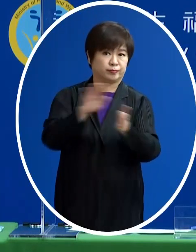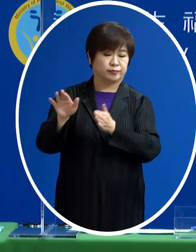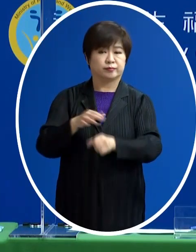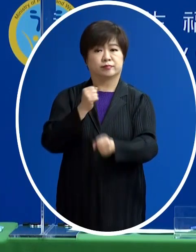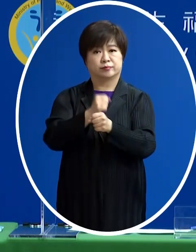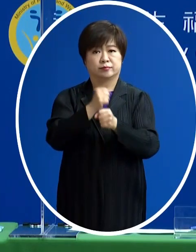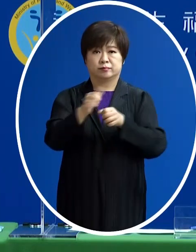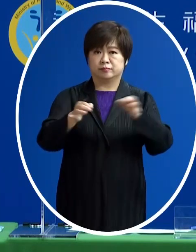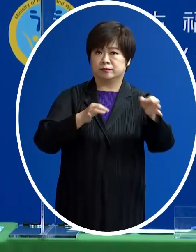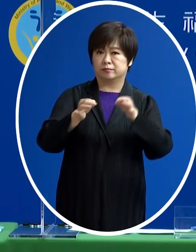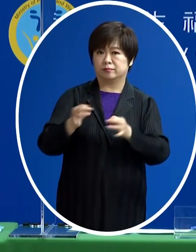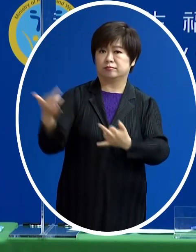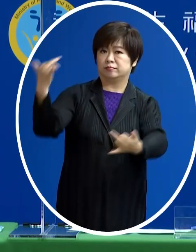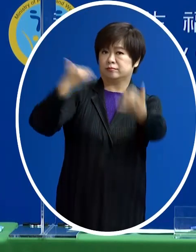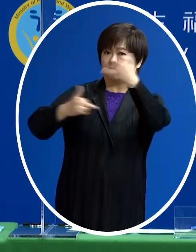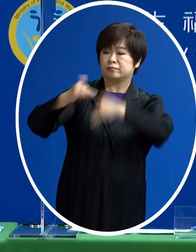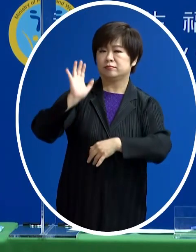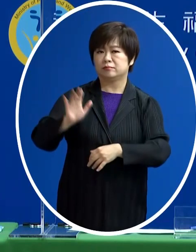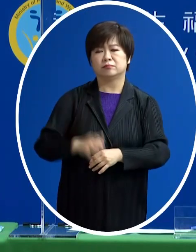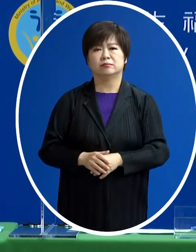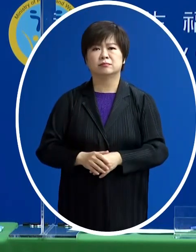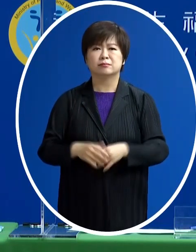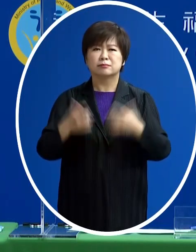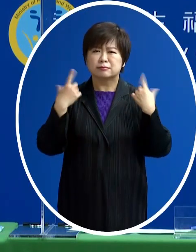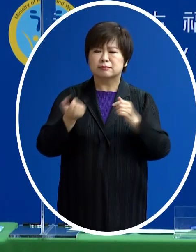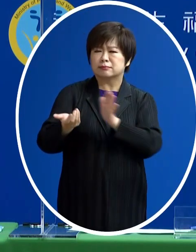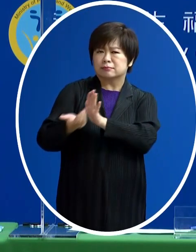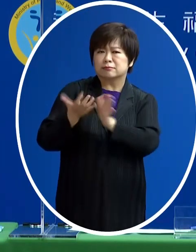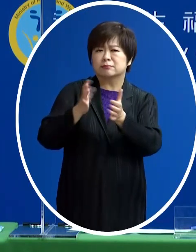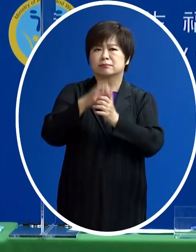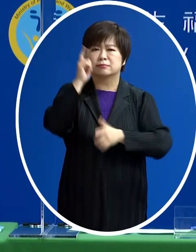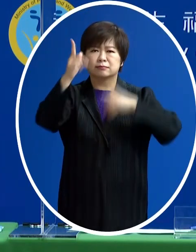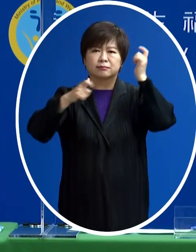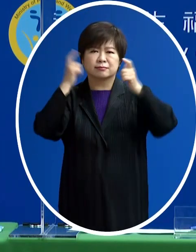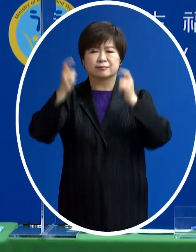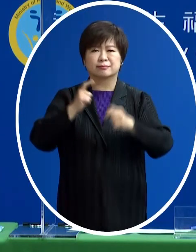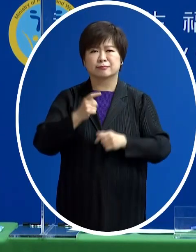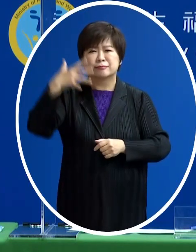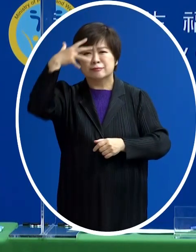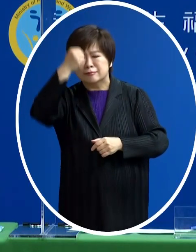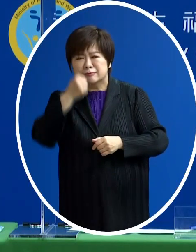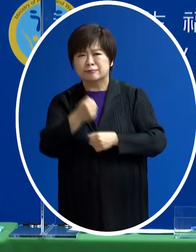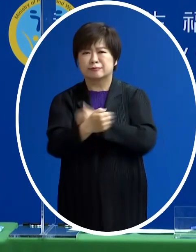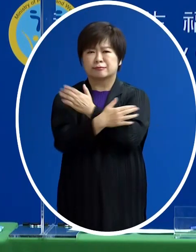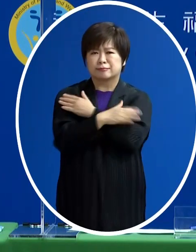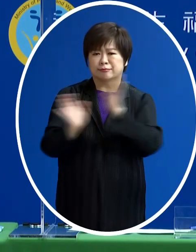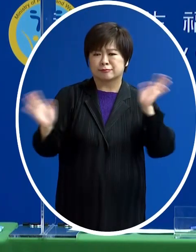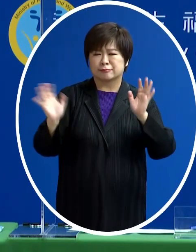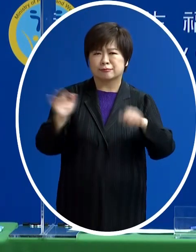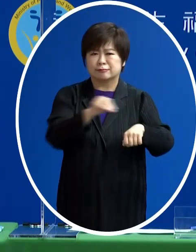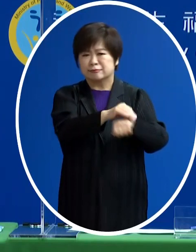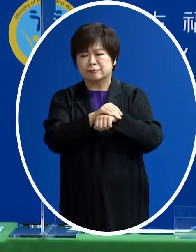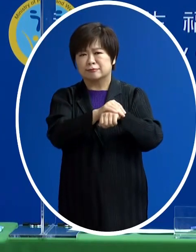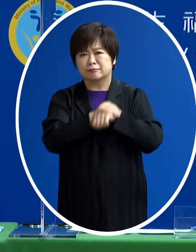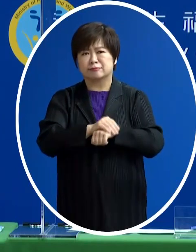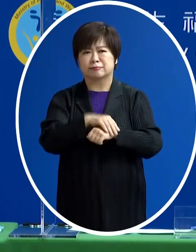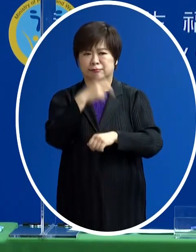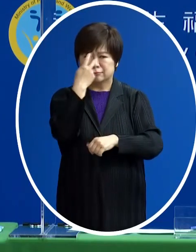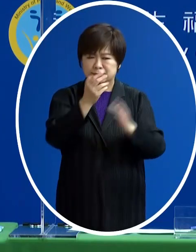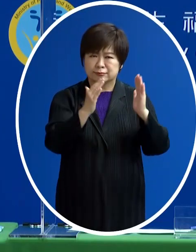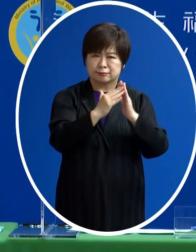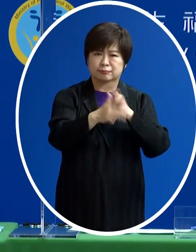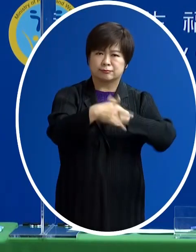比较多，跟春节的时候是很多扶老西幼回家要探亲或者过年的情形不太一样，所以50多岁这个年